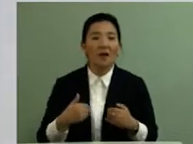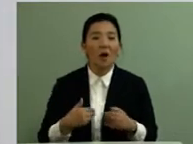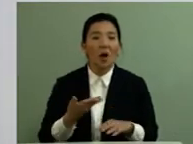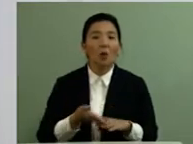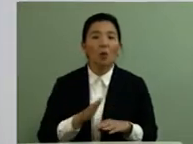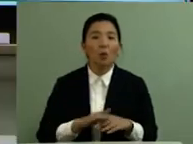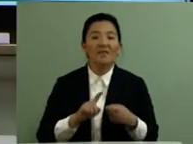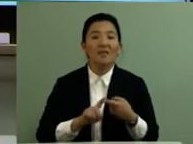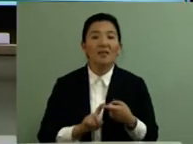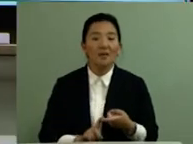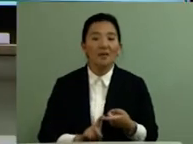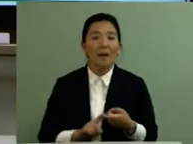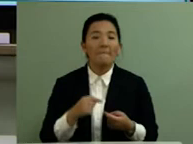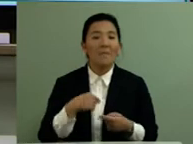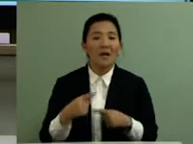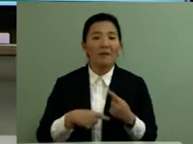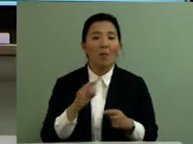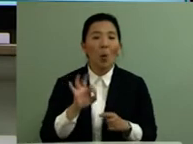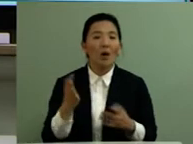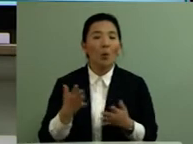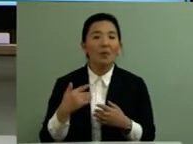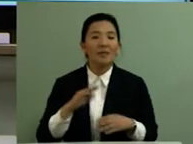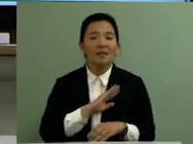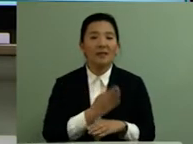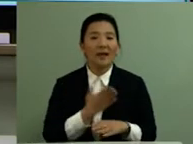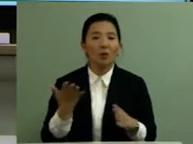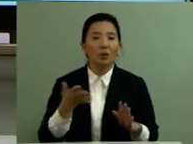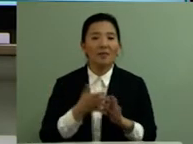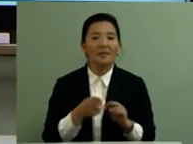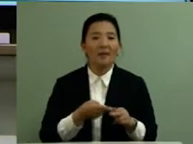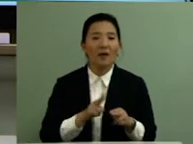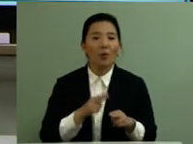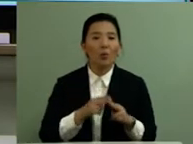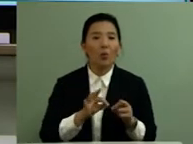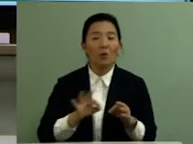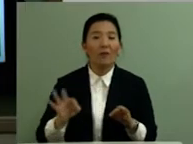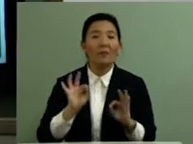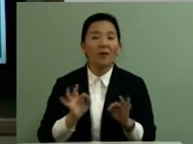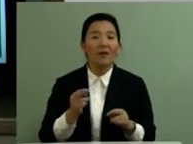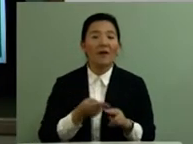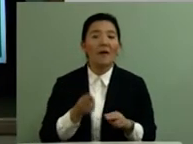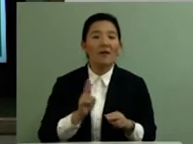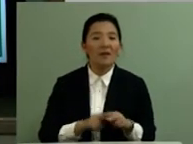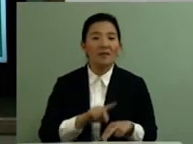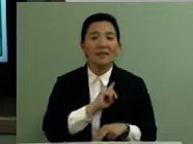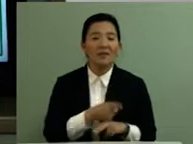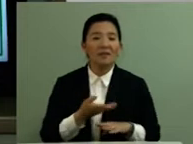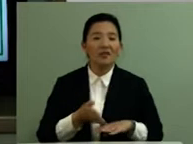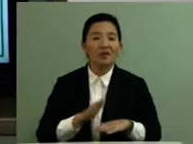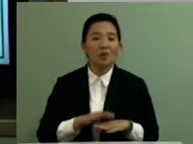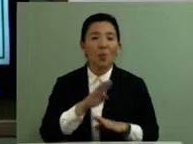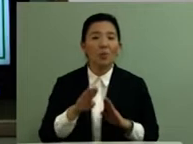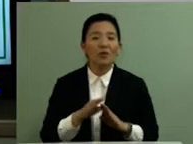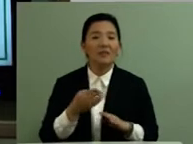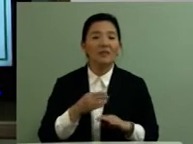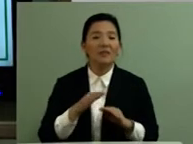Груз висит. Мы говорим о какой силе, которая действует на эту проволоку? Правильно, это сила тяжести. Под